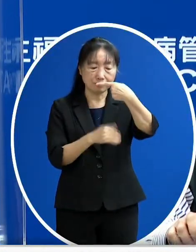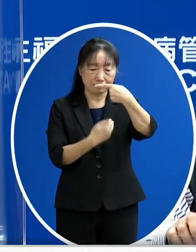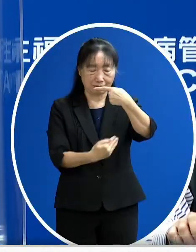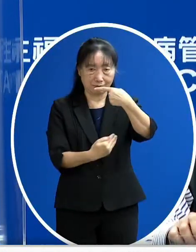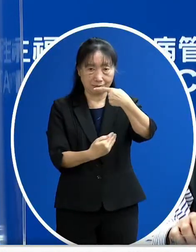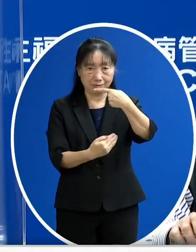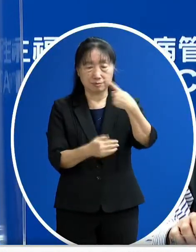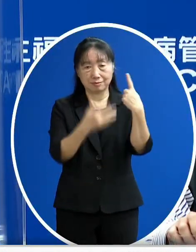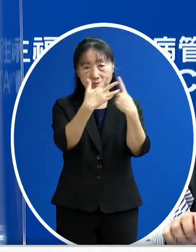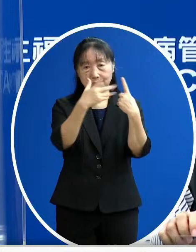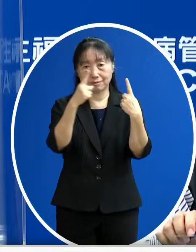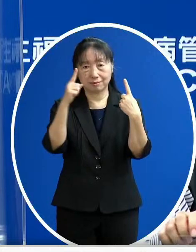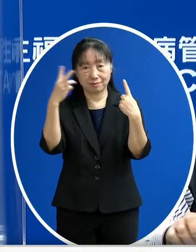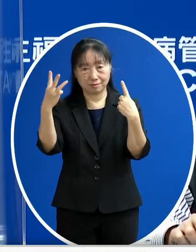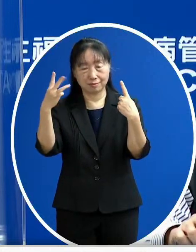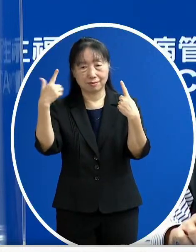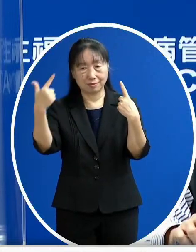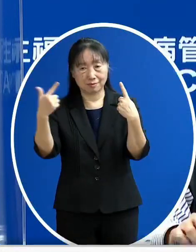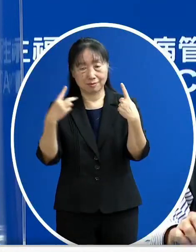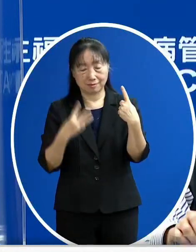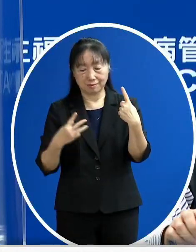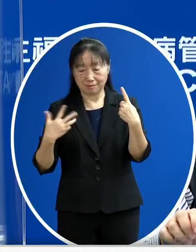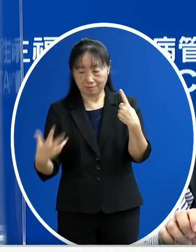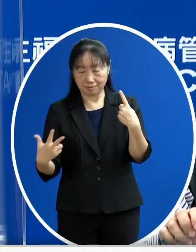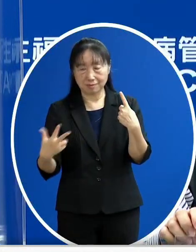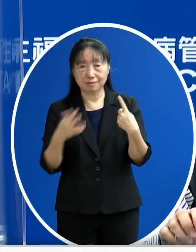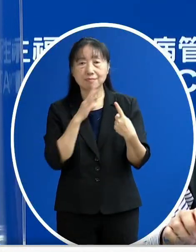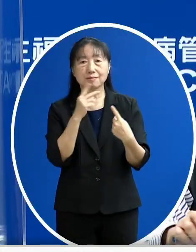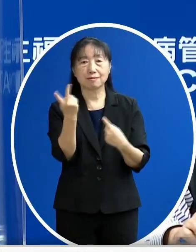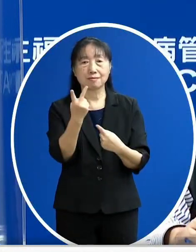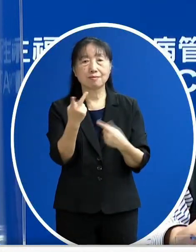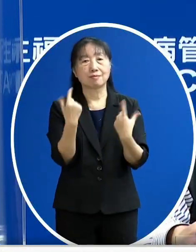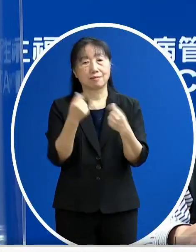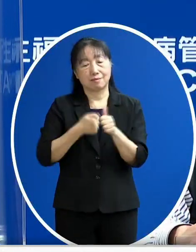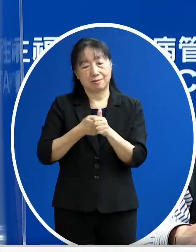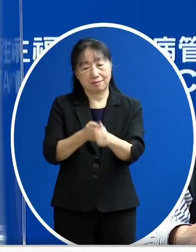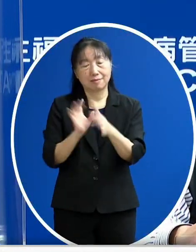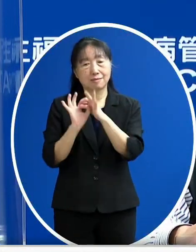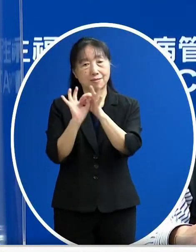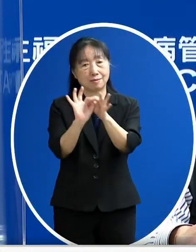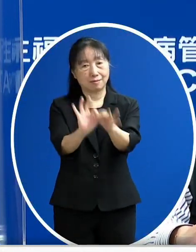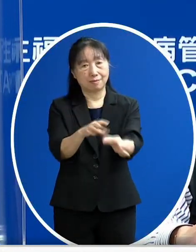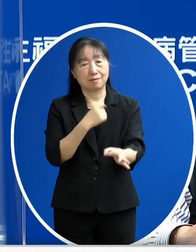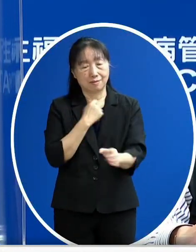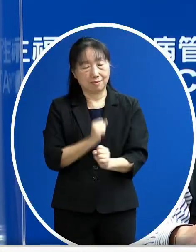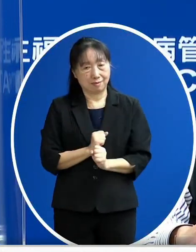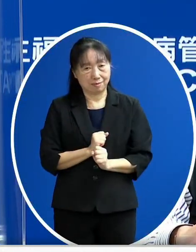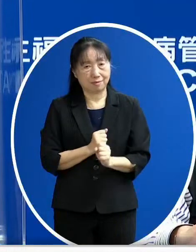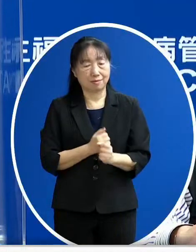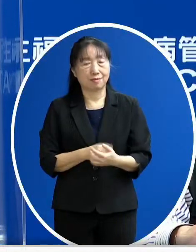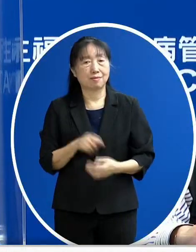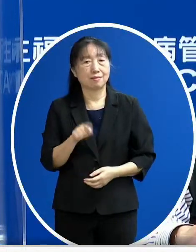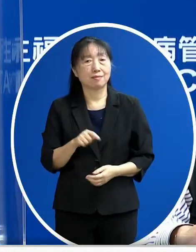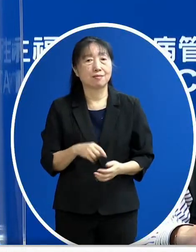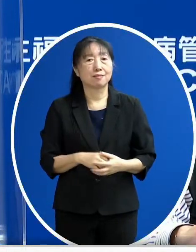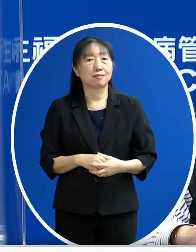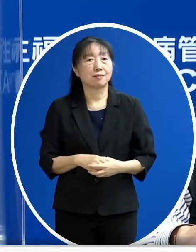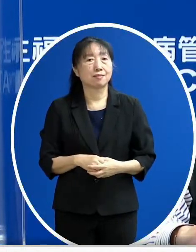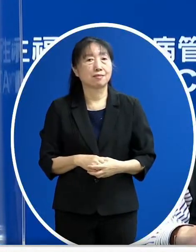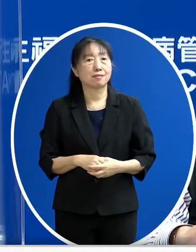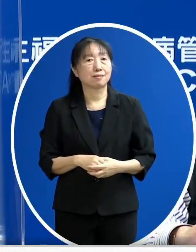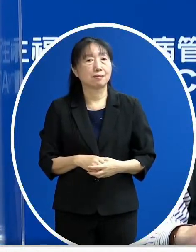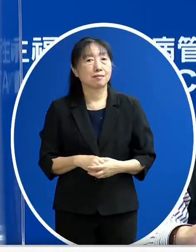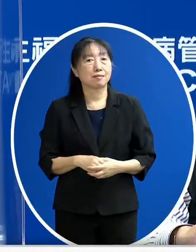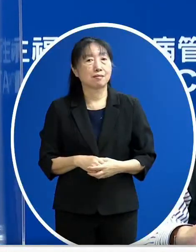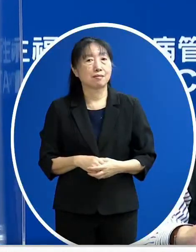1月9号18136、18137那也要需要持续的观察。那另外我们关于